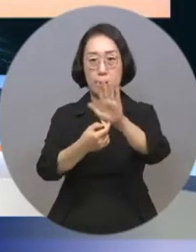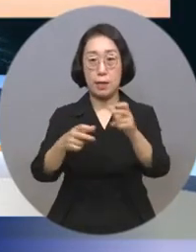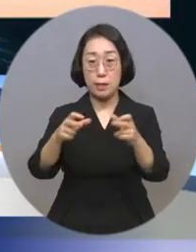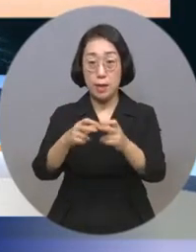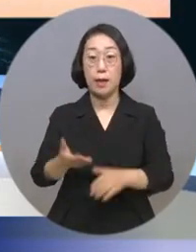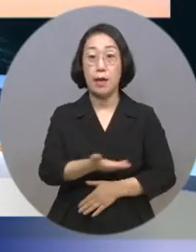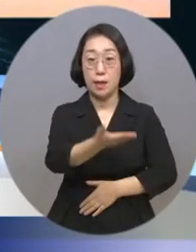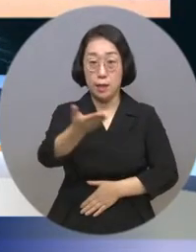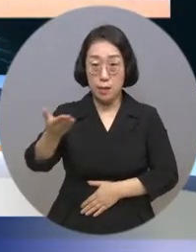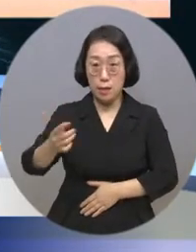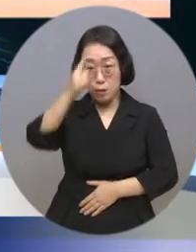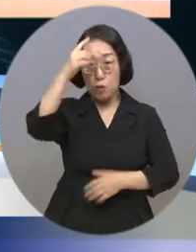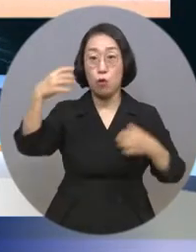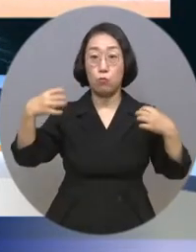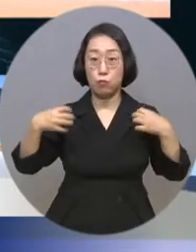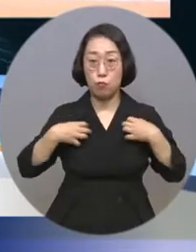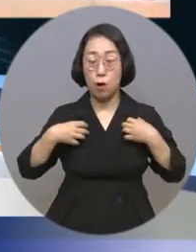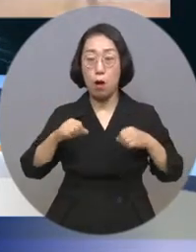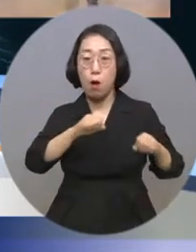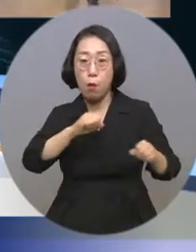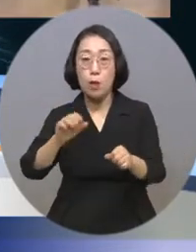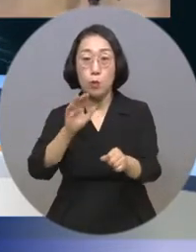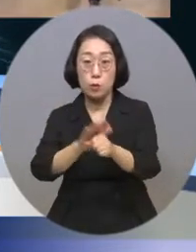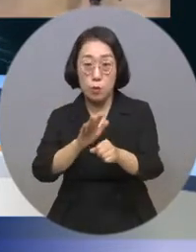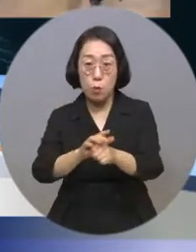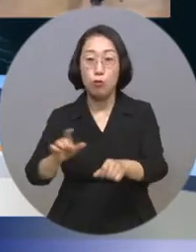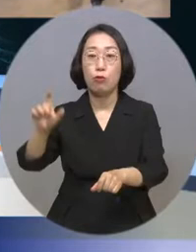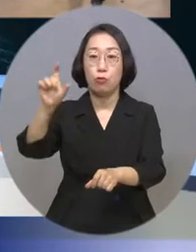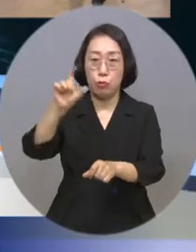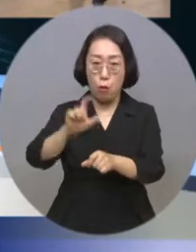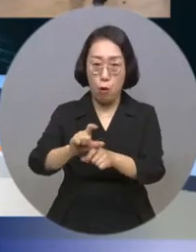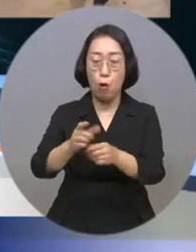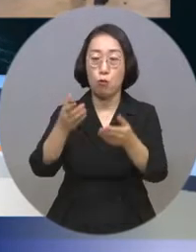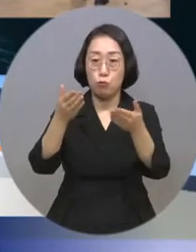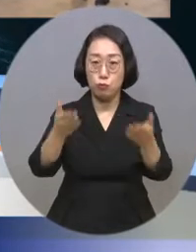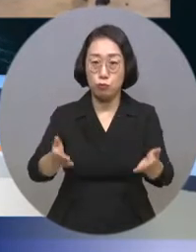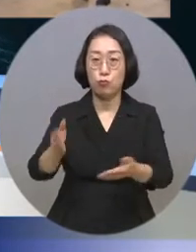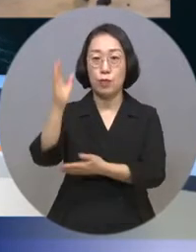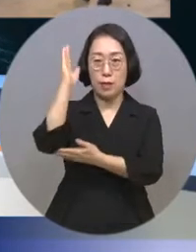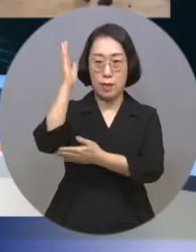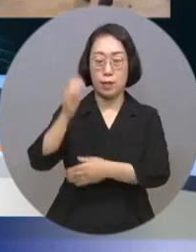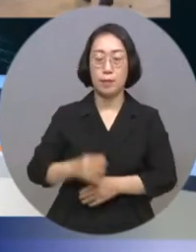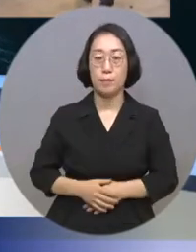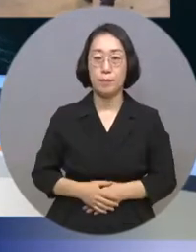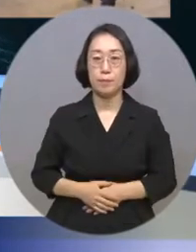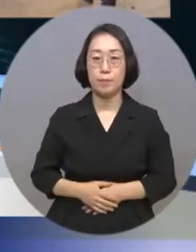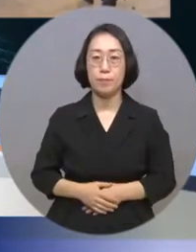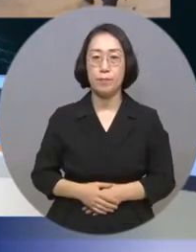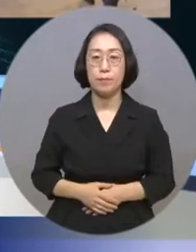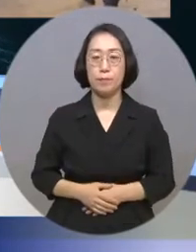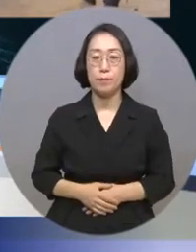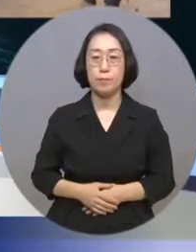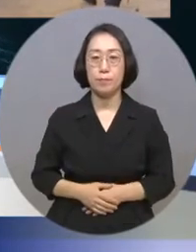장애인들에게 정부가 활동지원 서비스 추가 지원 방침을 밝혔는데요. 정두리 기자가